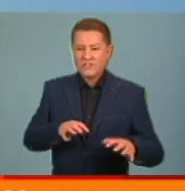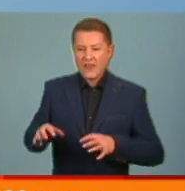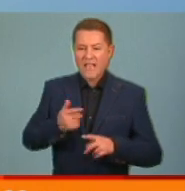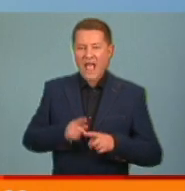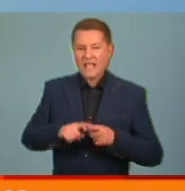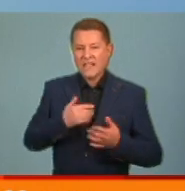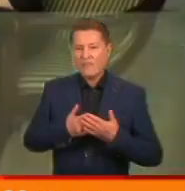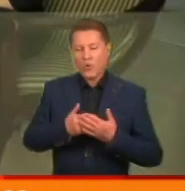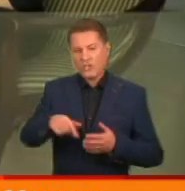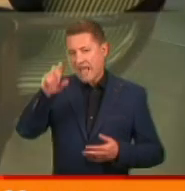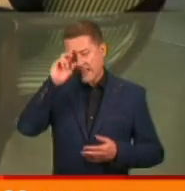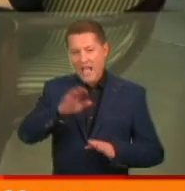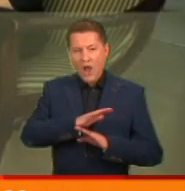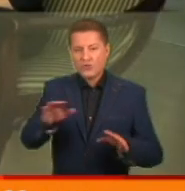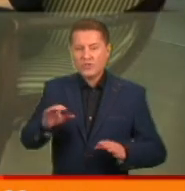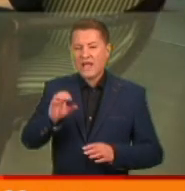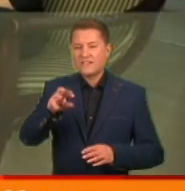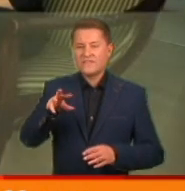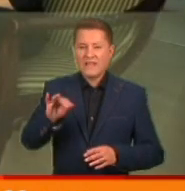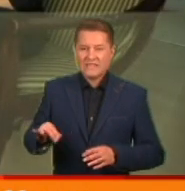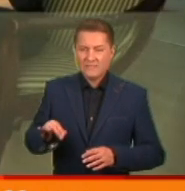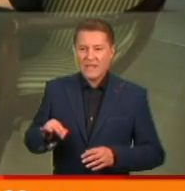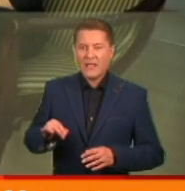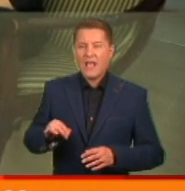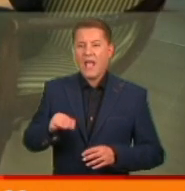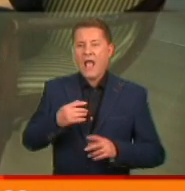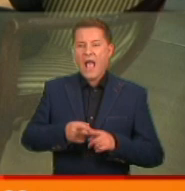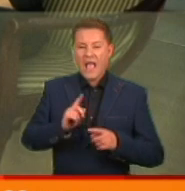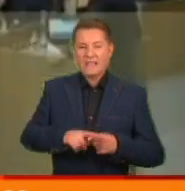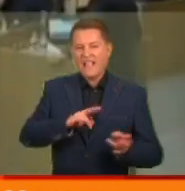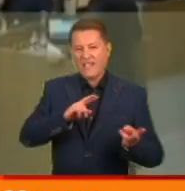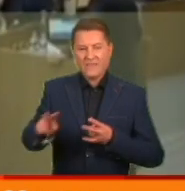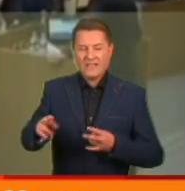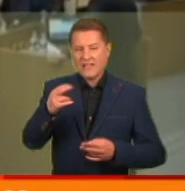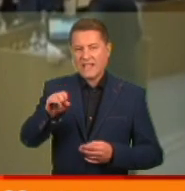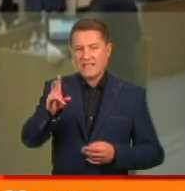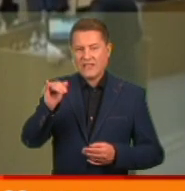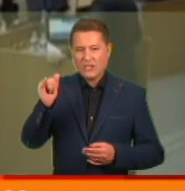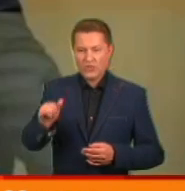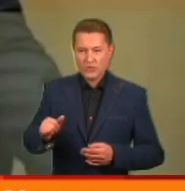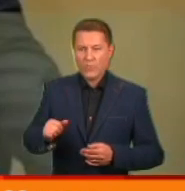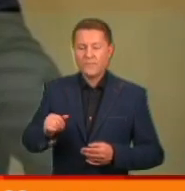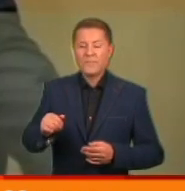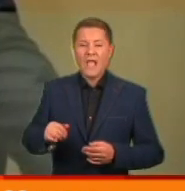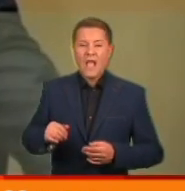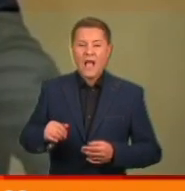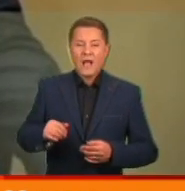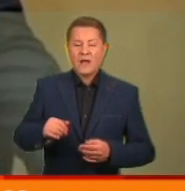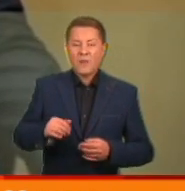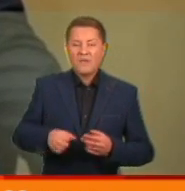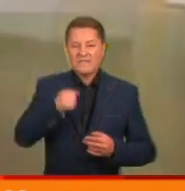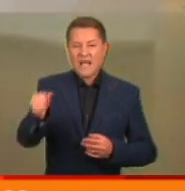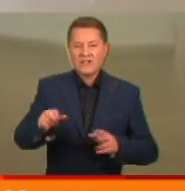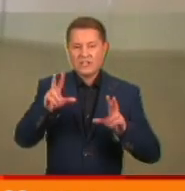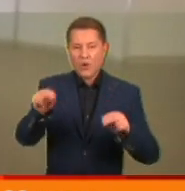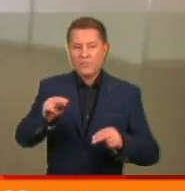не государственные СМИ, это сбило с толку, безусловно, это навредило Денису капитально. Стане на гальма призначення на обіцяну посаду,